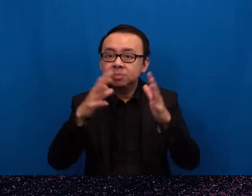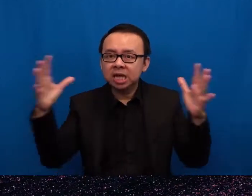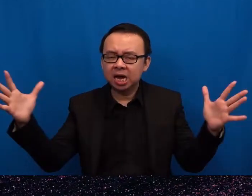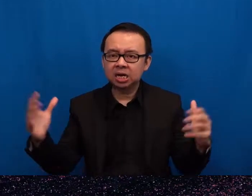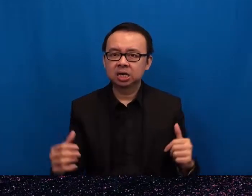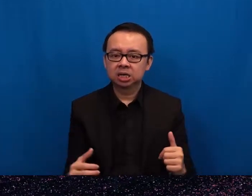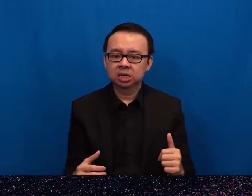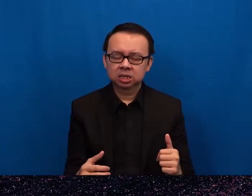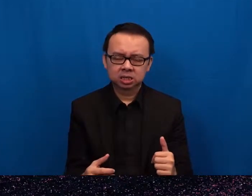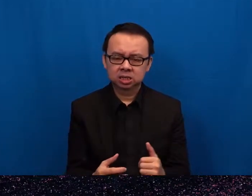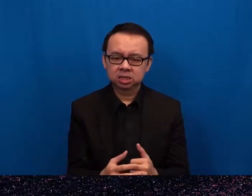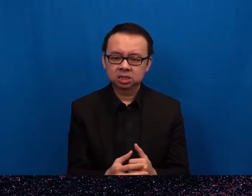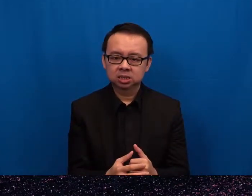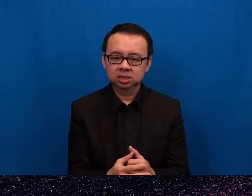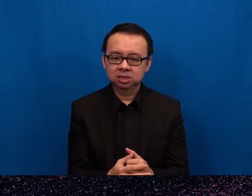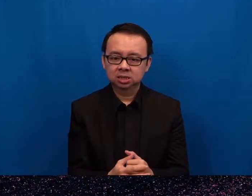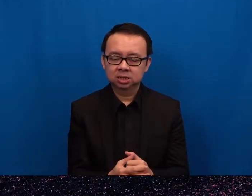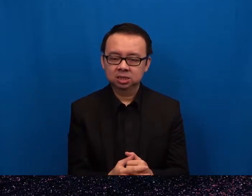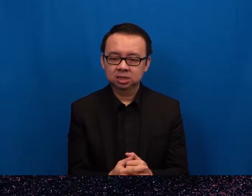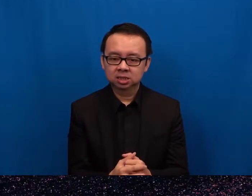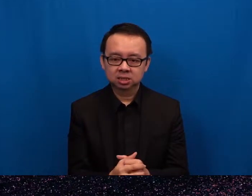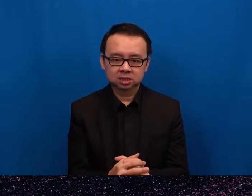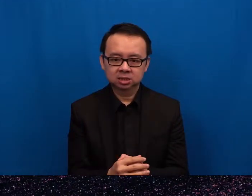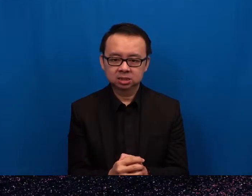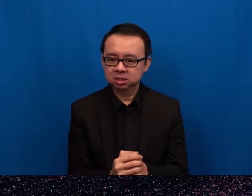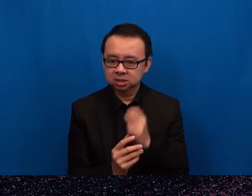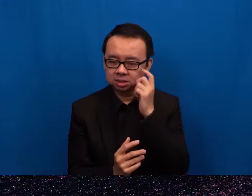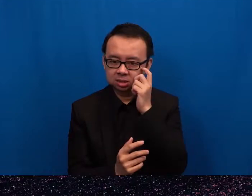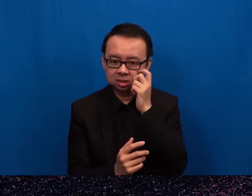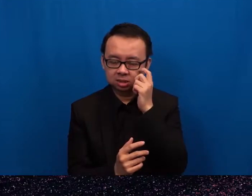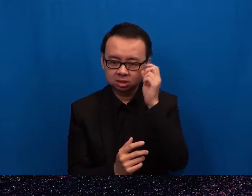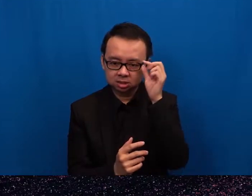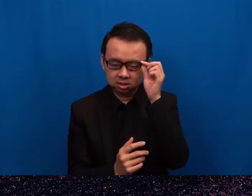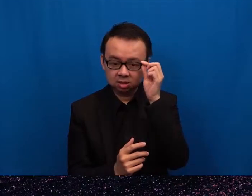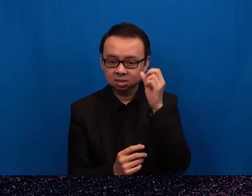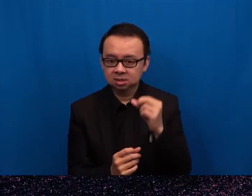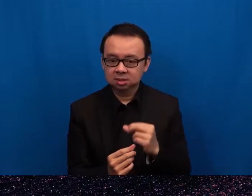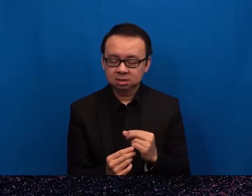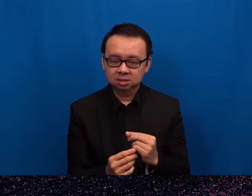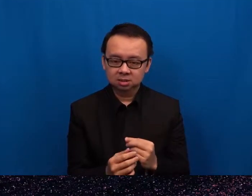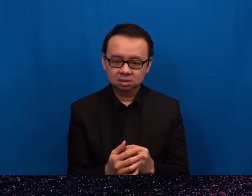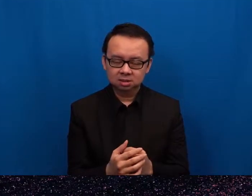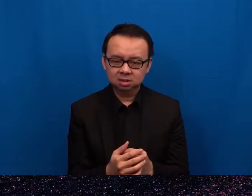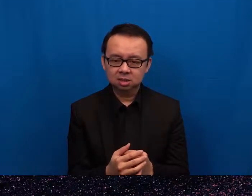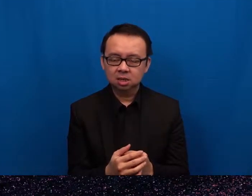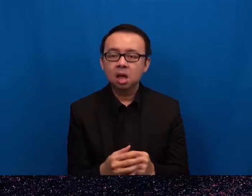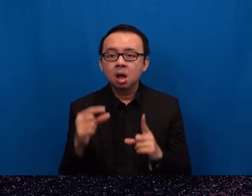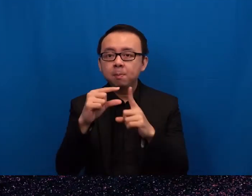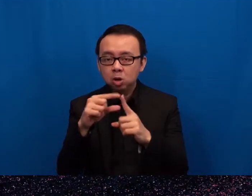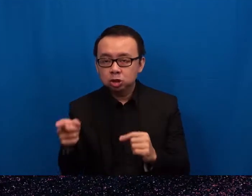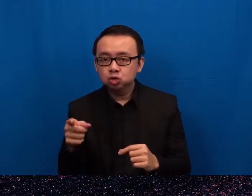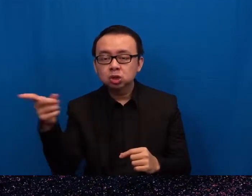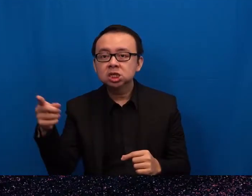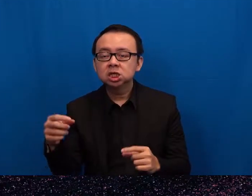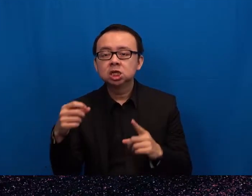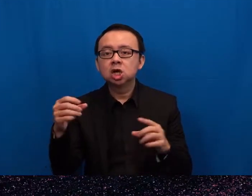Pauline strategy. Strategi perintisan gereja-gereja yang dilakukan oleh Paulus dan timnya adalah ke kota-kota besar. Karena